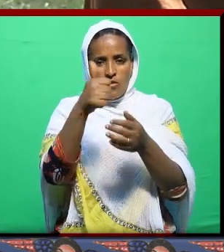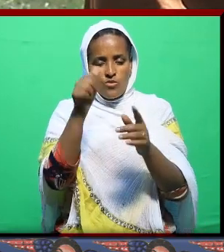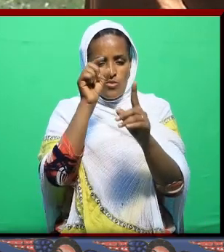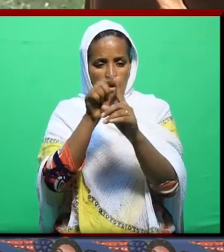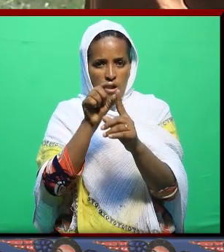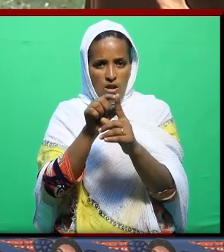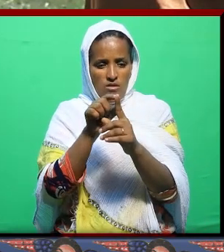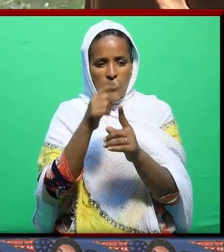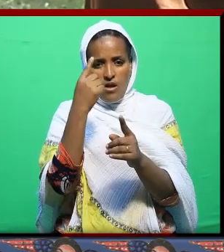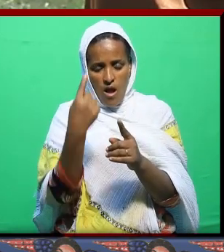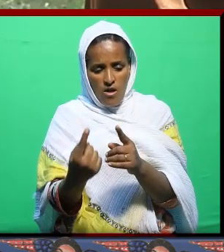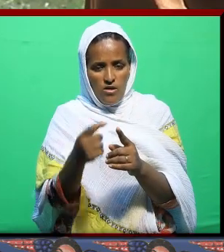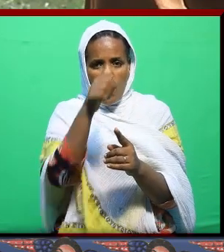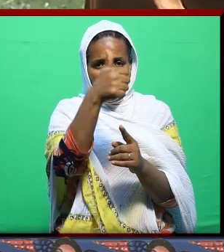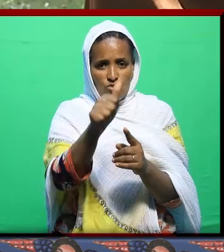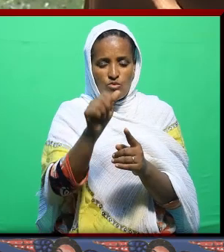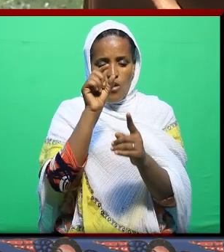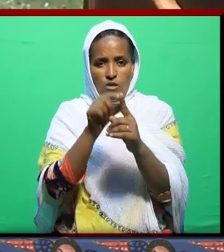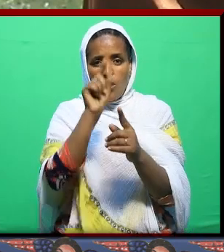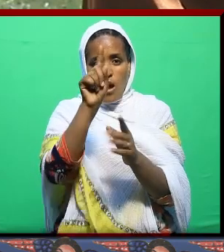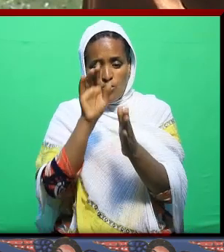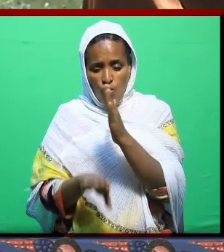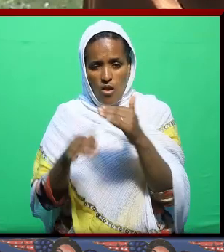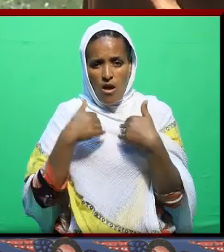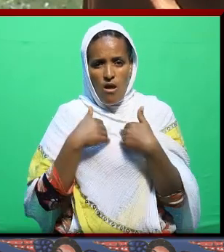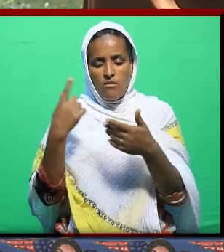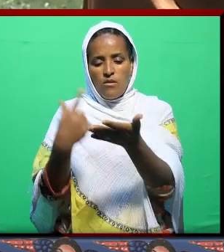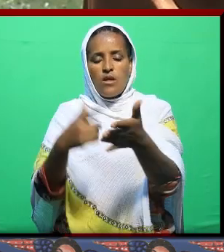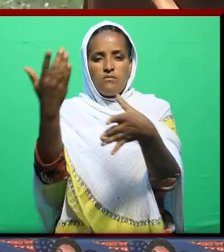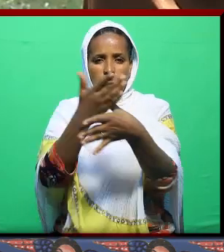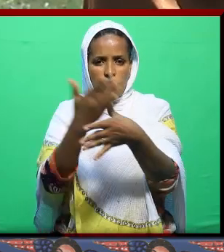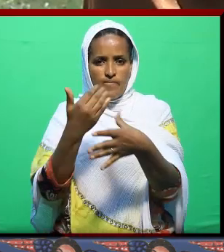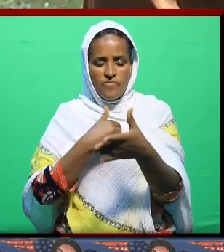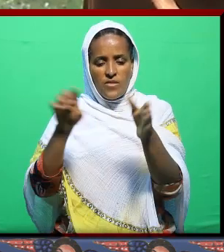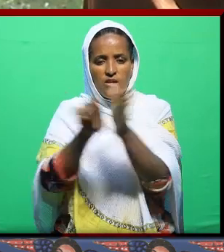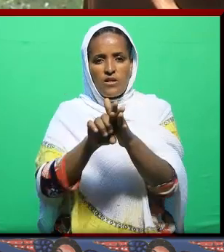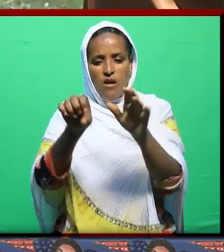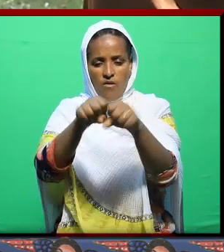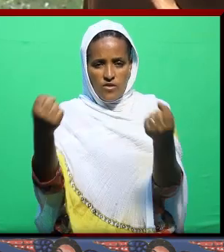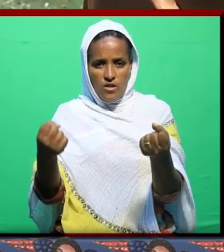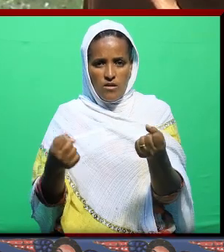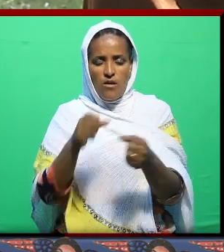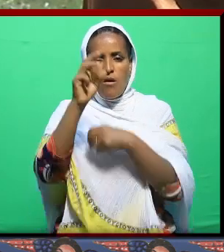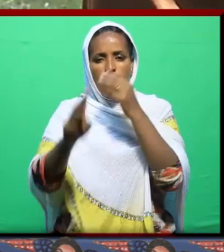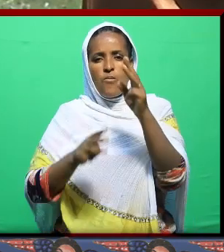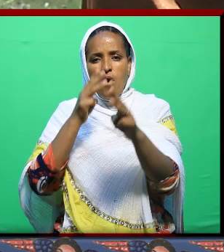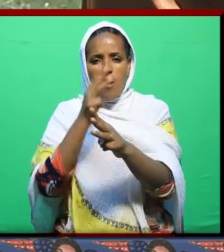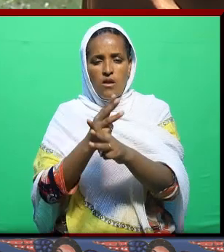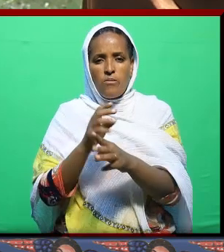ብዙዎች አሉ። 10 ቃላትን ካንዱ ከ10 አንዲቱ ብትጎልብን ይከለክለናል ህግ